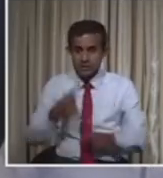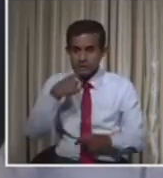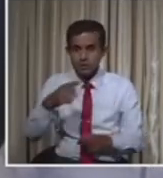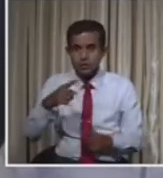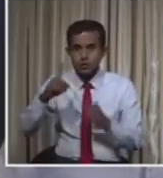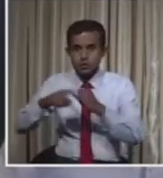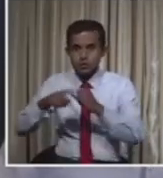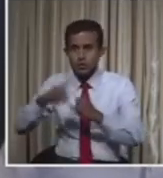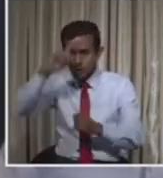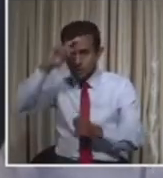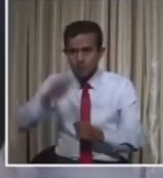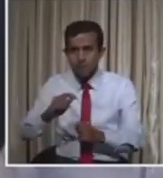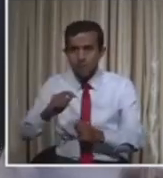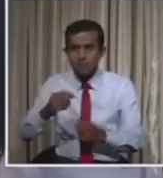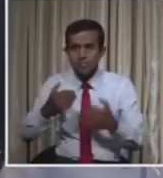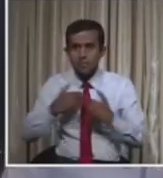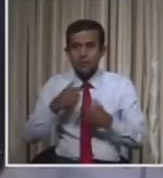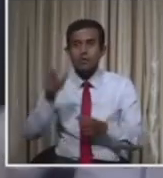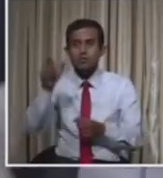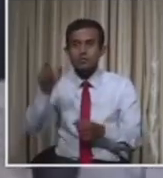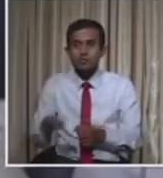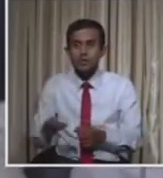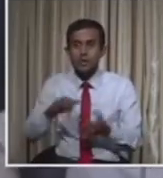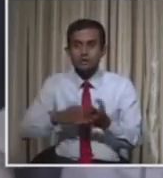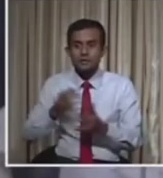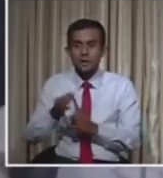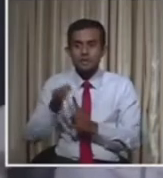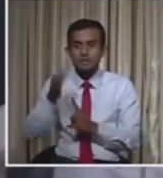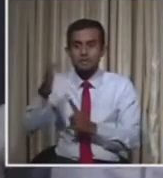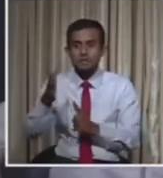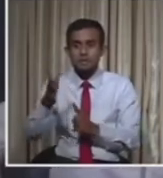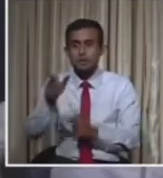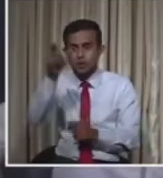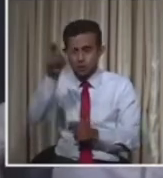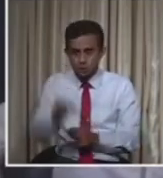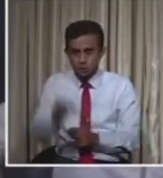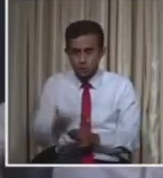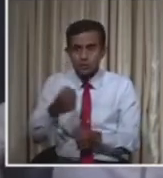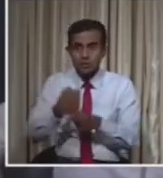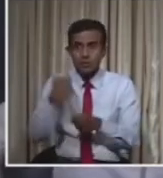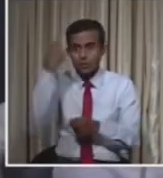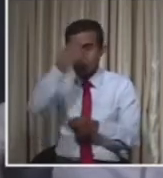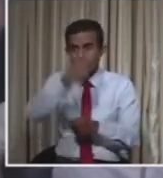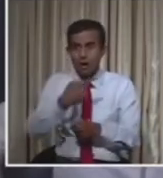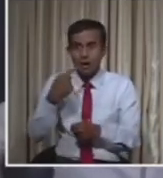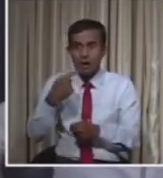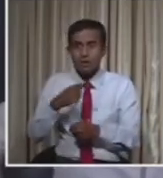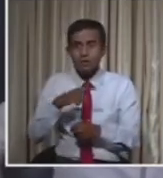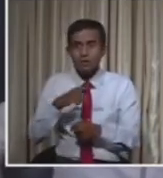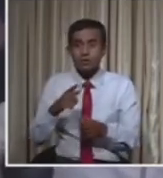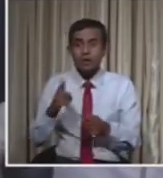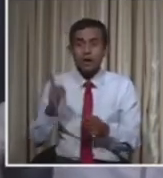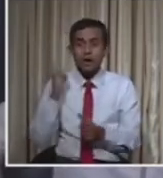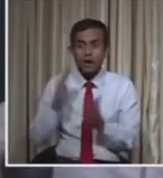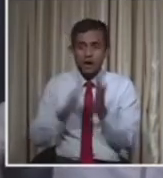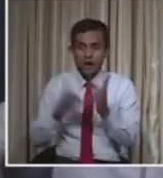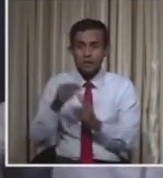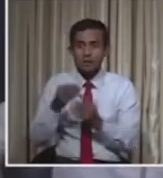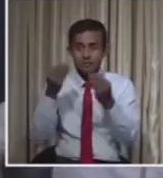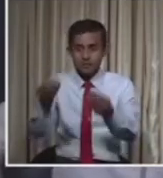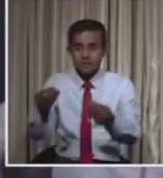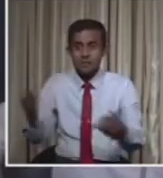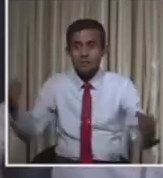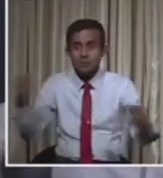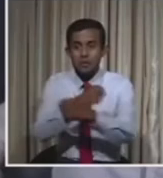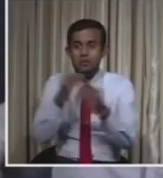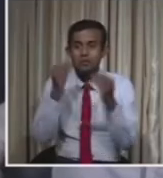ගම්මන් පිළමතුමනි අපේක්ෂකයා සජිත් ප්‍රේමදාස ඔබතුමාව ගෝල් පේස් එකේදී ආරක්ෂක අමතිකම දෙනවා කියලා බදාගෙන